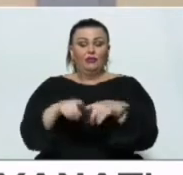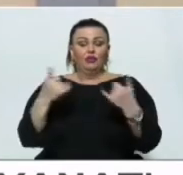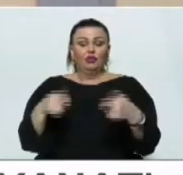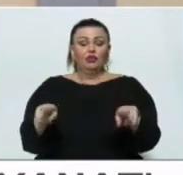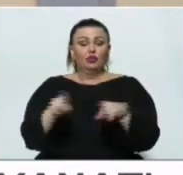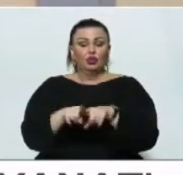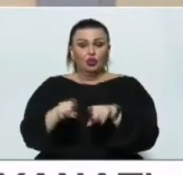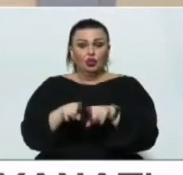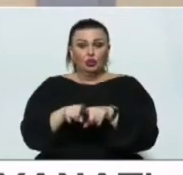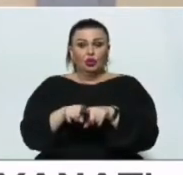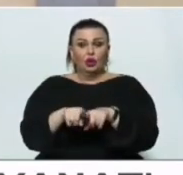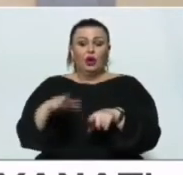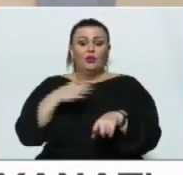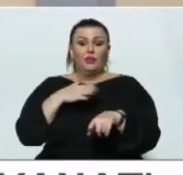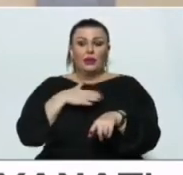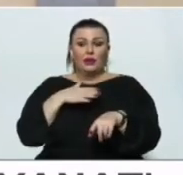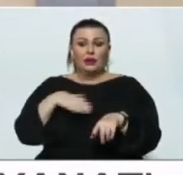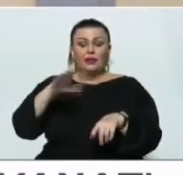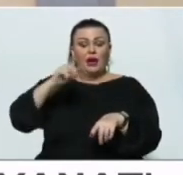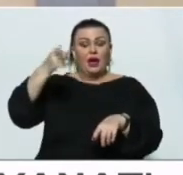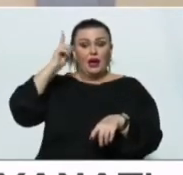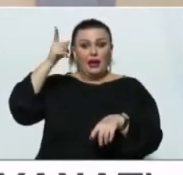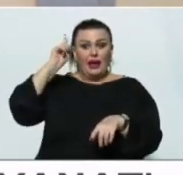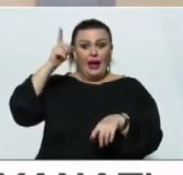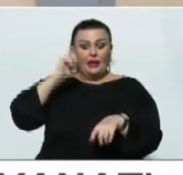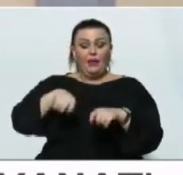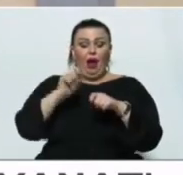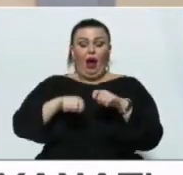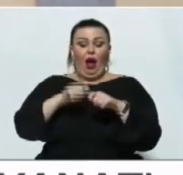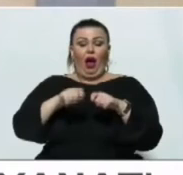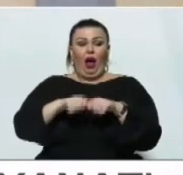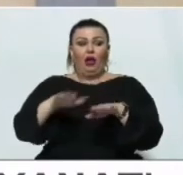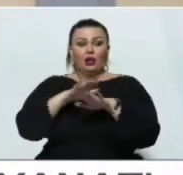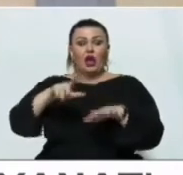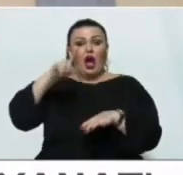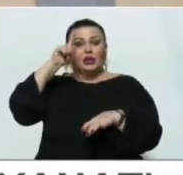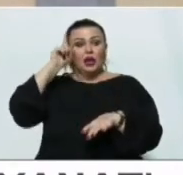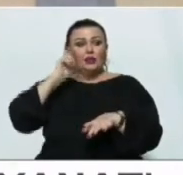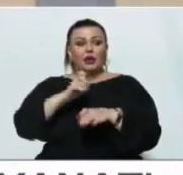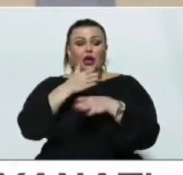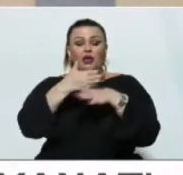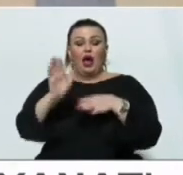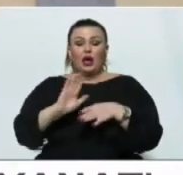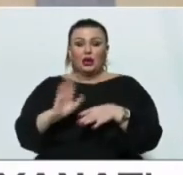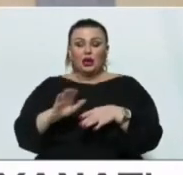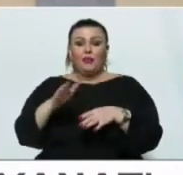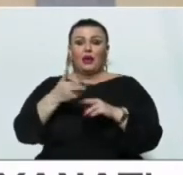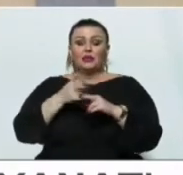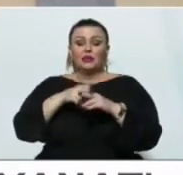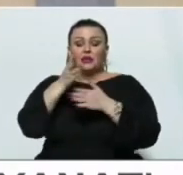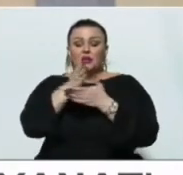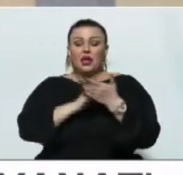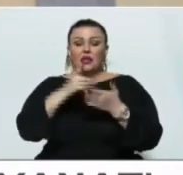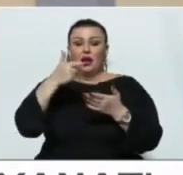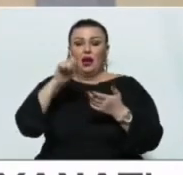də bizim qədim xalçalarımızı, Azərbaycanın ayrılmaz hissəsi olan Qarabağın